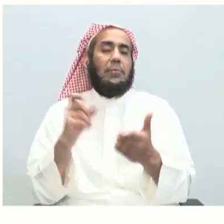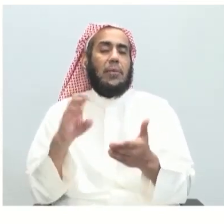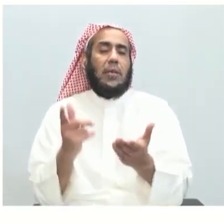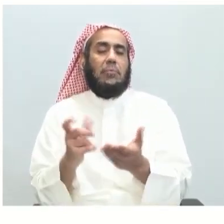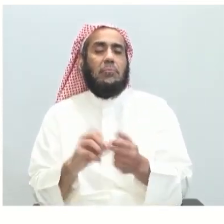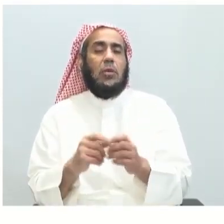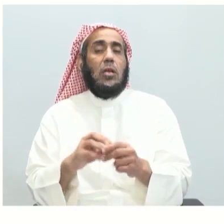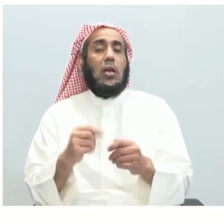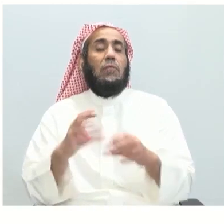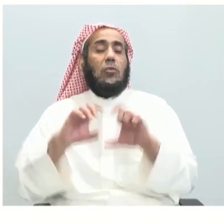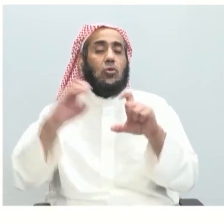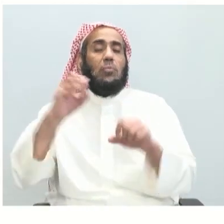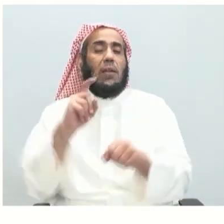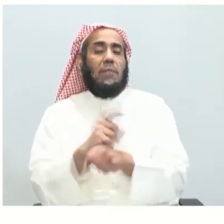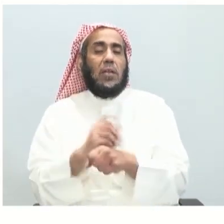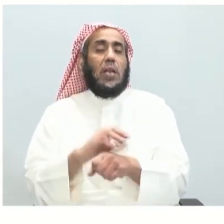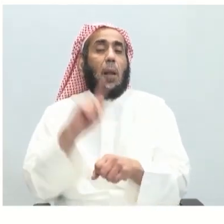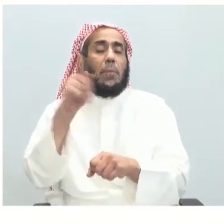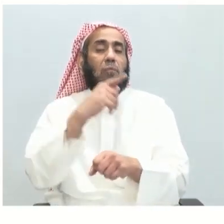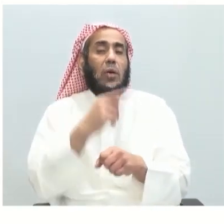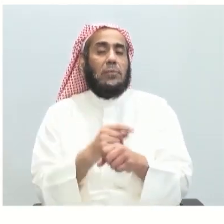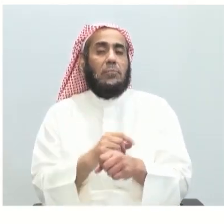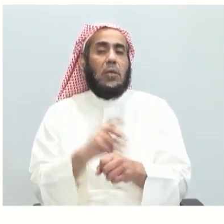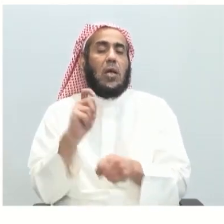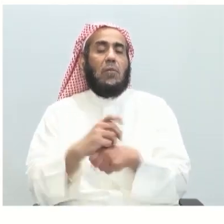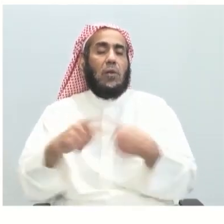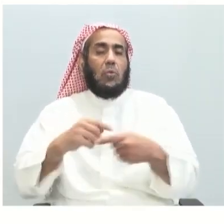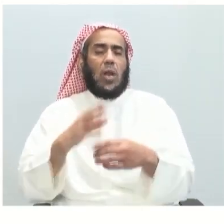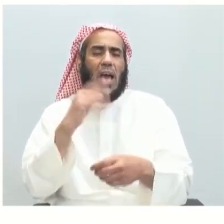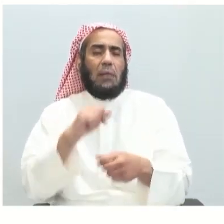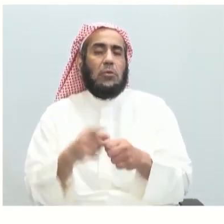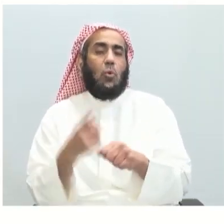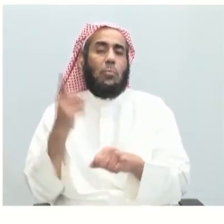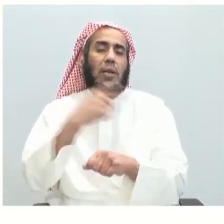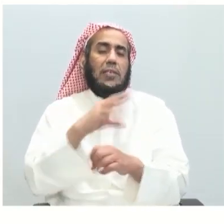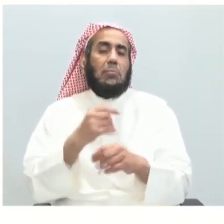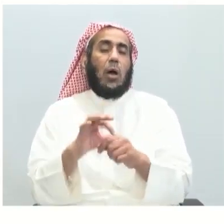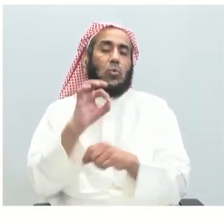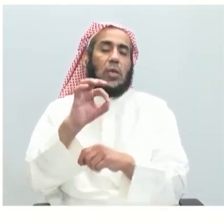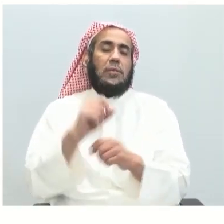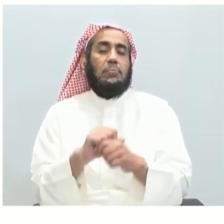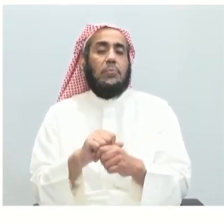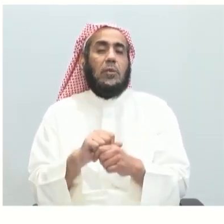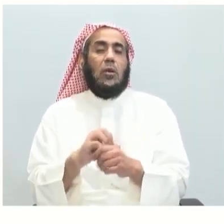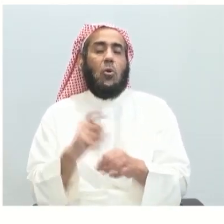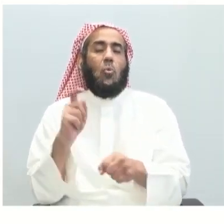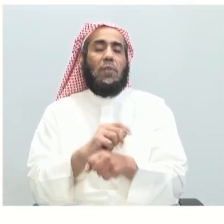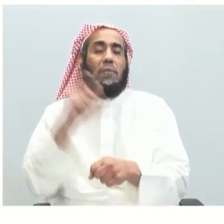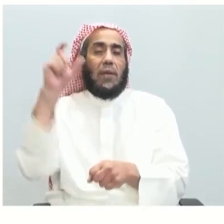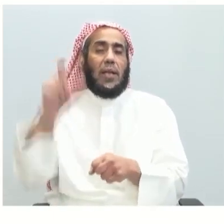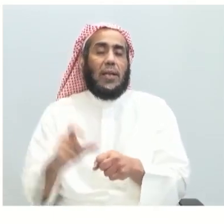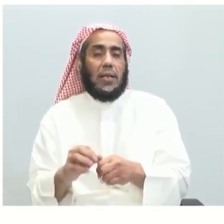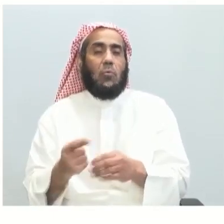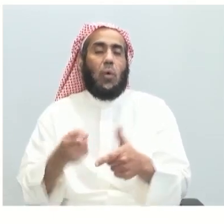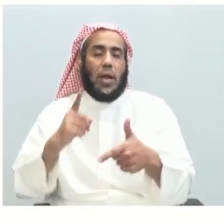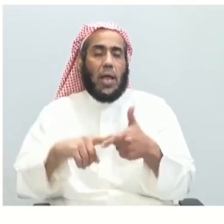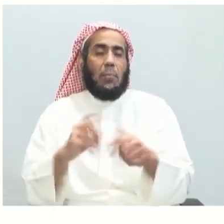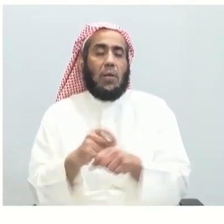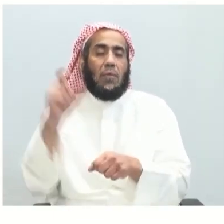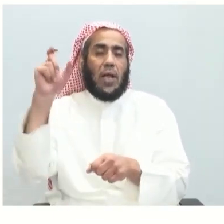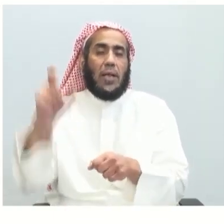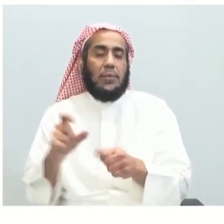انا في الجمله الفعليه المرفوعات هنا الفعل المضارع غير مسبوق بناصب بجازم او ناصب وفي الفاعل ونائب